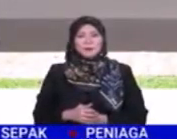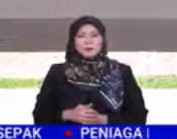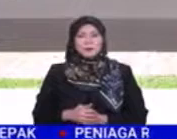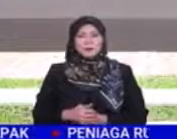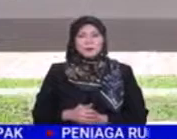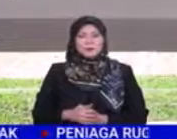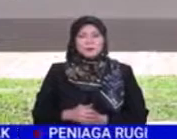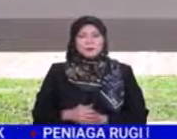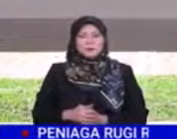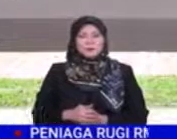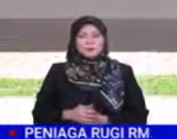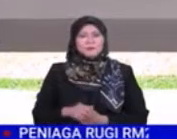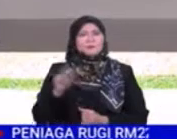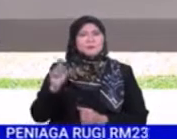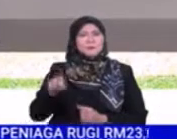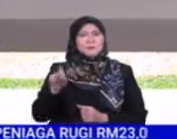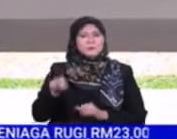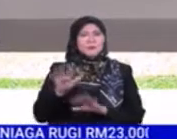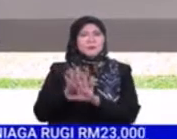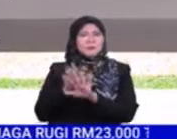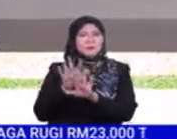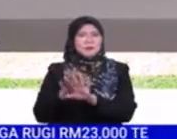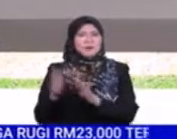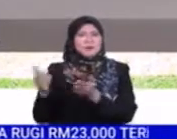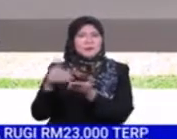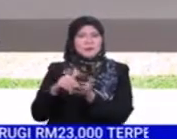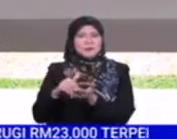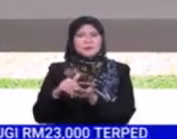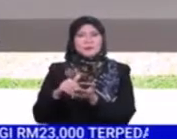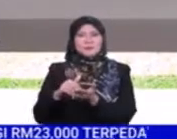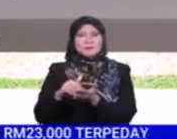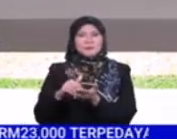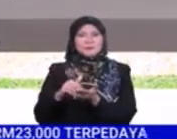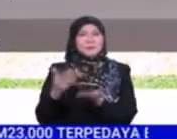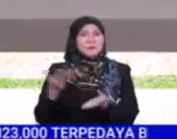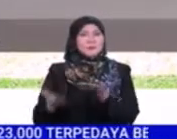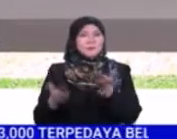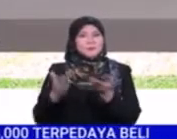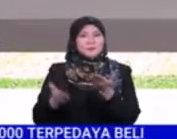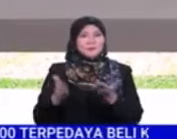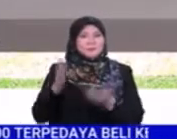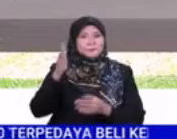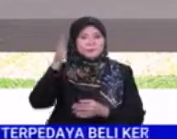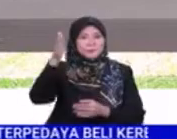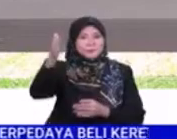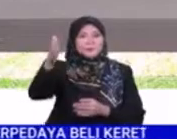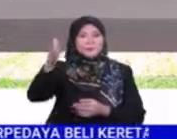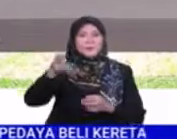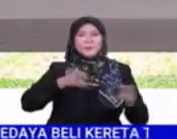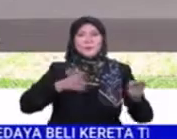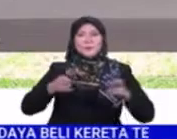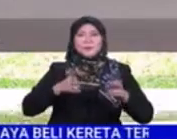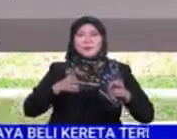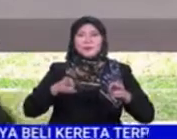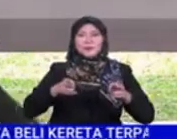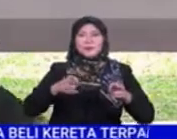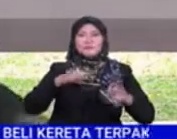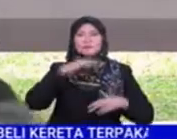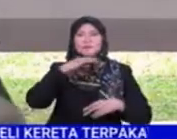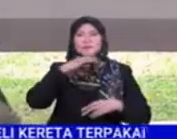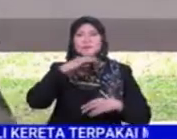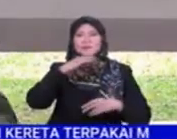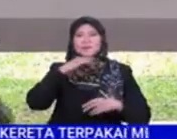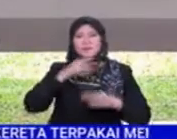Kita perlu pertingkatkan lagi. Supaya kalau boleh satu ketika nanti pengurusan pepejal di